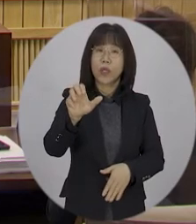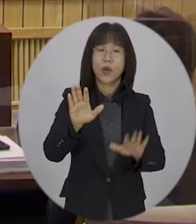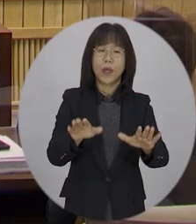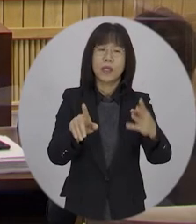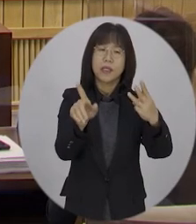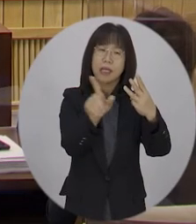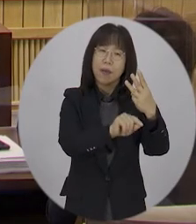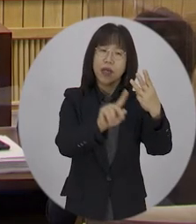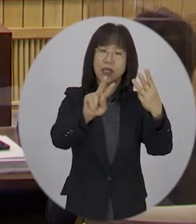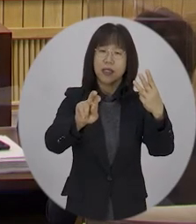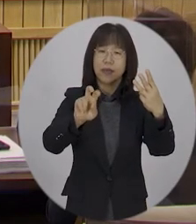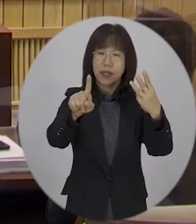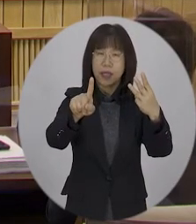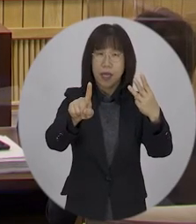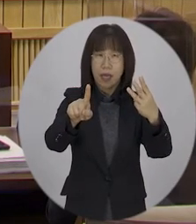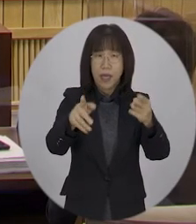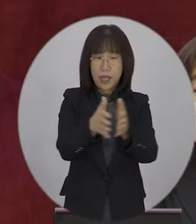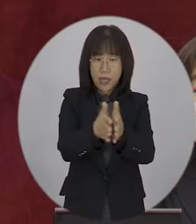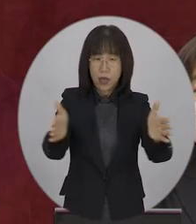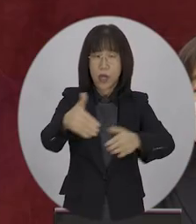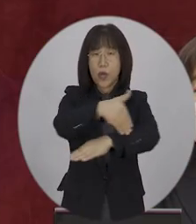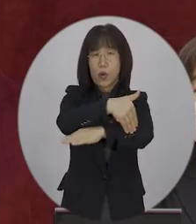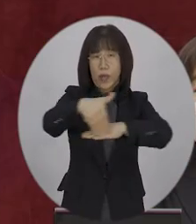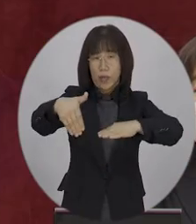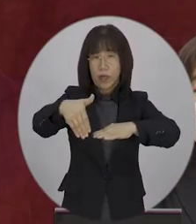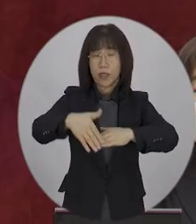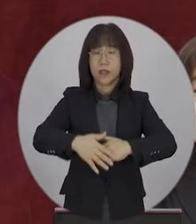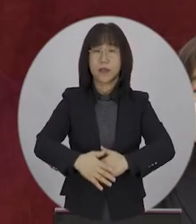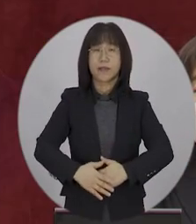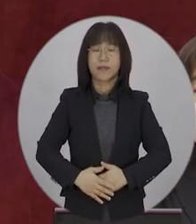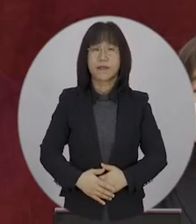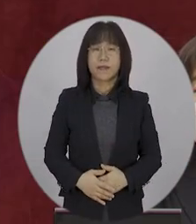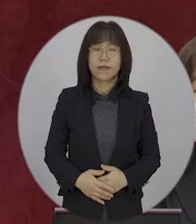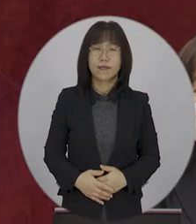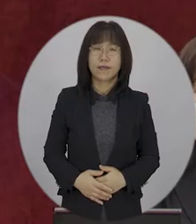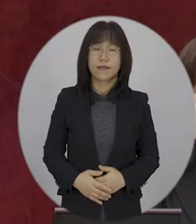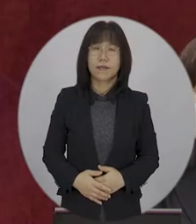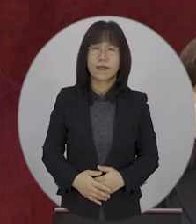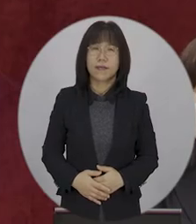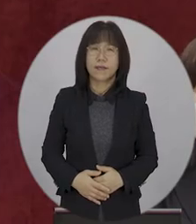285 에 임시 회는 오는 3월 21일에 계획 될 예정입니다